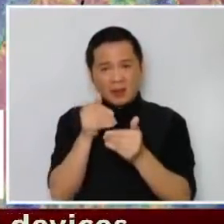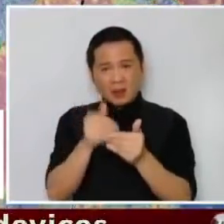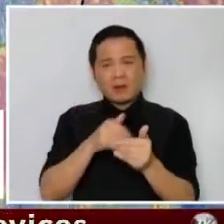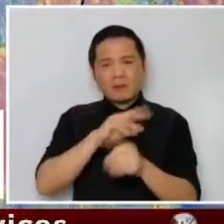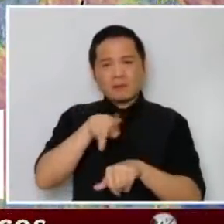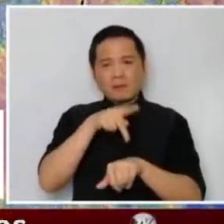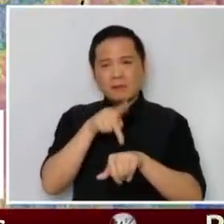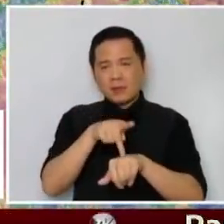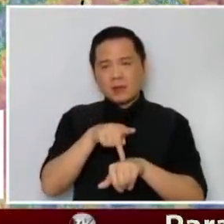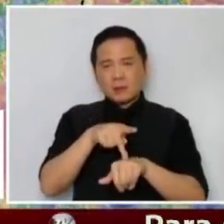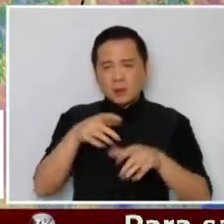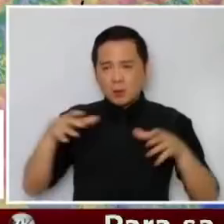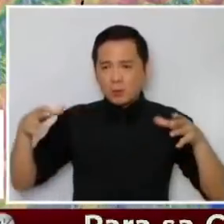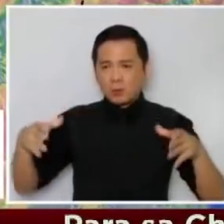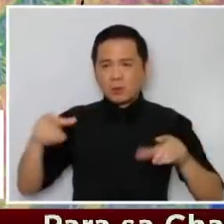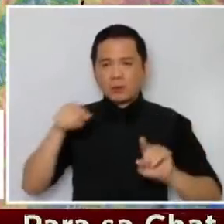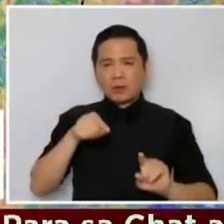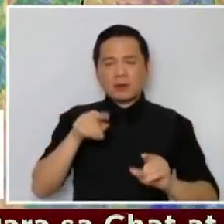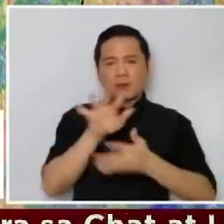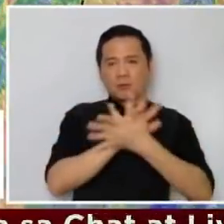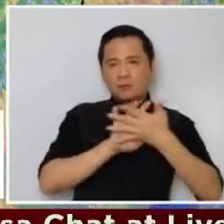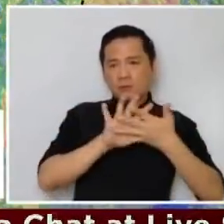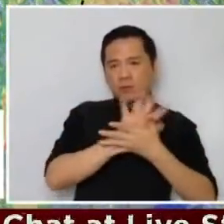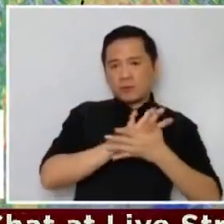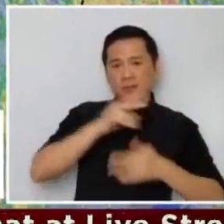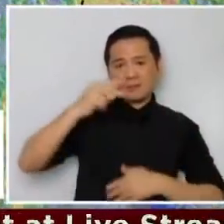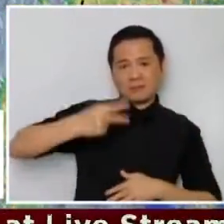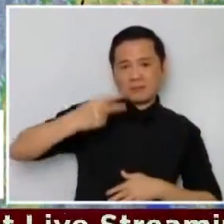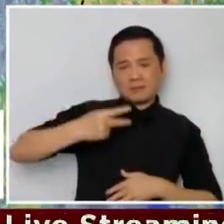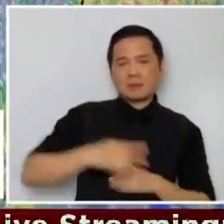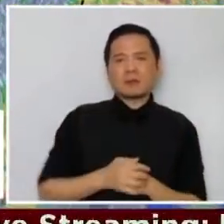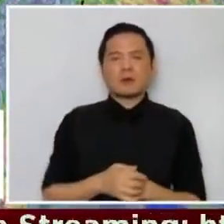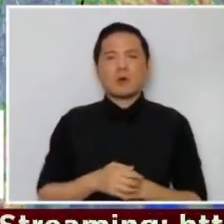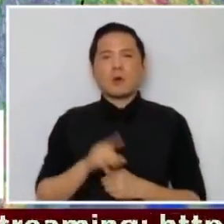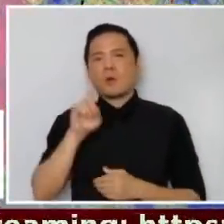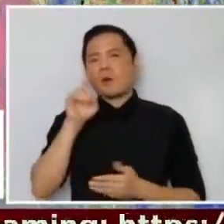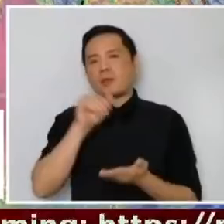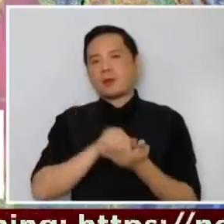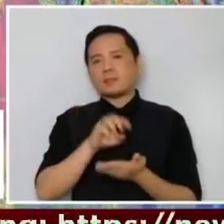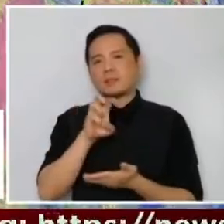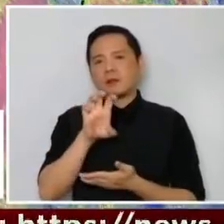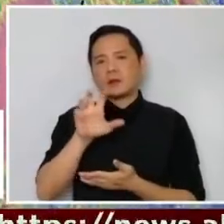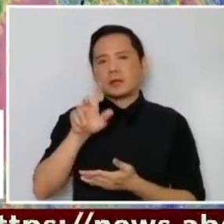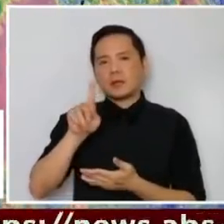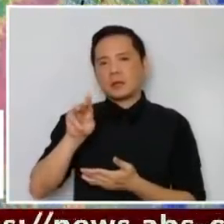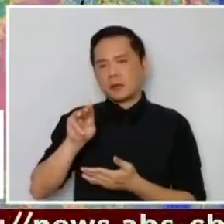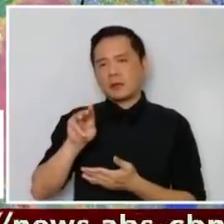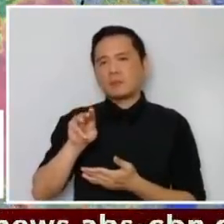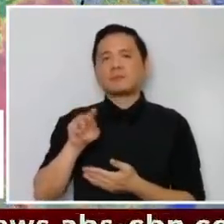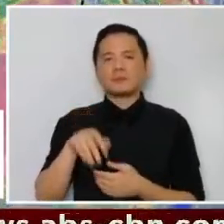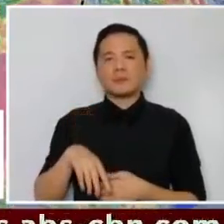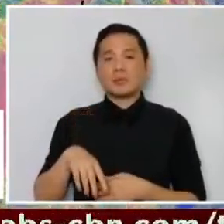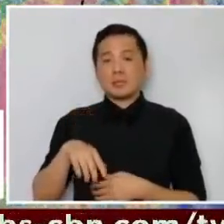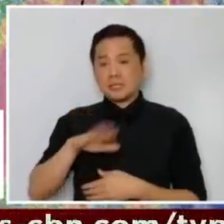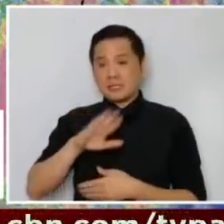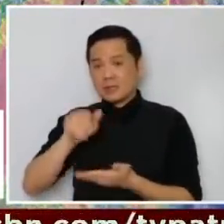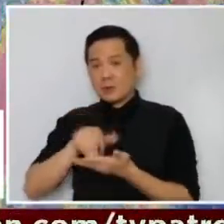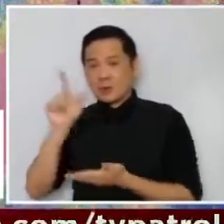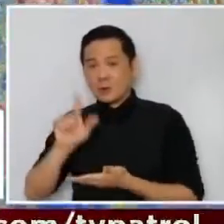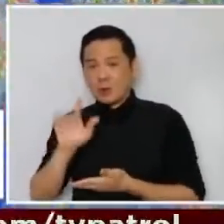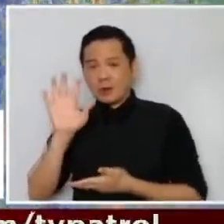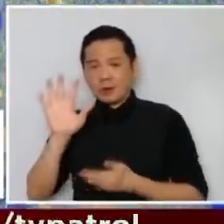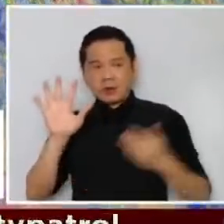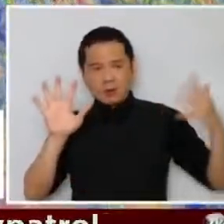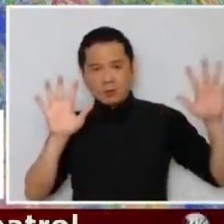Responsibility. Isa rin itong tropical depression na nasa 1,685 kilometers silangan ng Central Luzon.